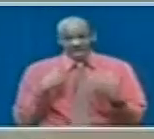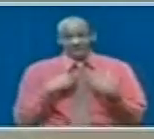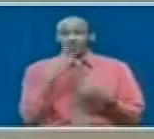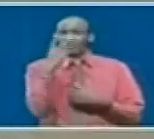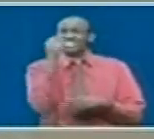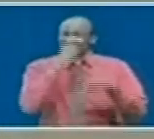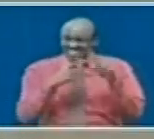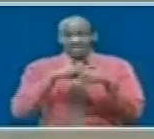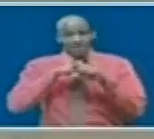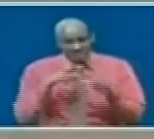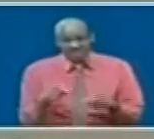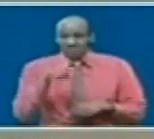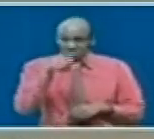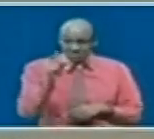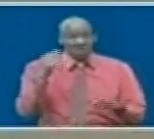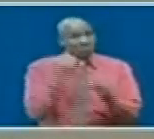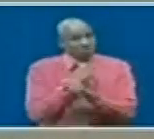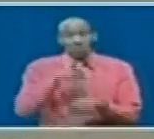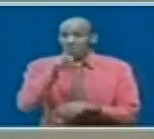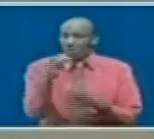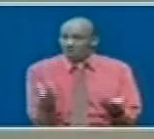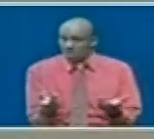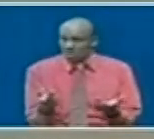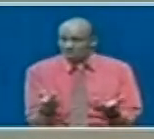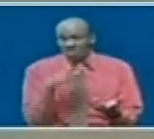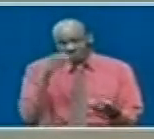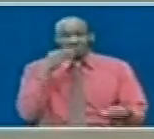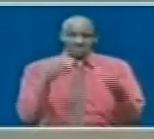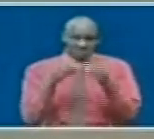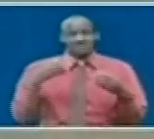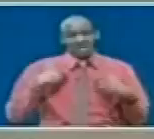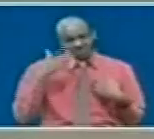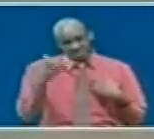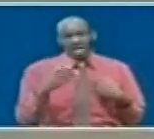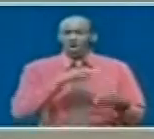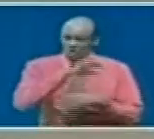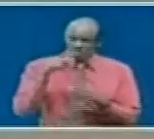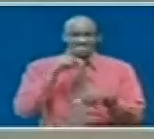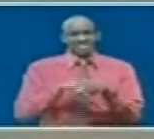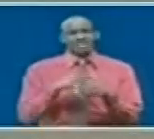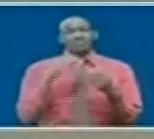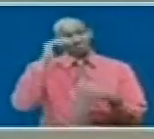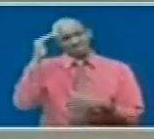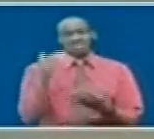miaka 20, lakini kwa sasa hawawezi kutembea baada ya ulemavu kuwakumba wakiwa katika umri mkubwa.